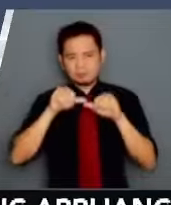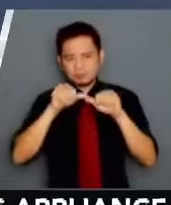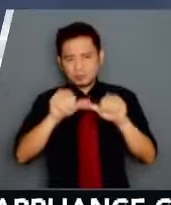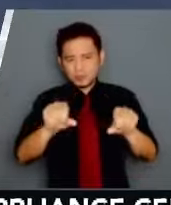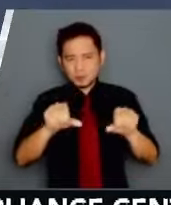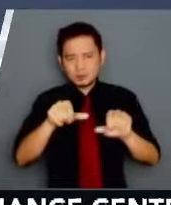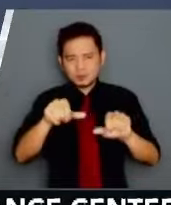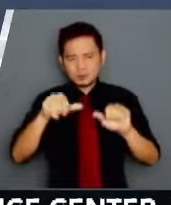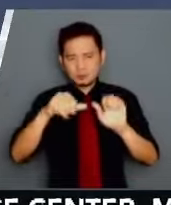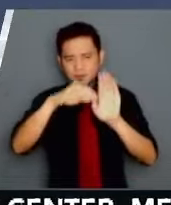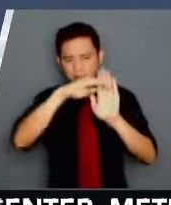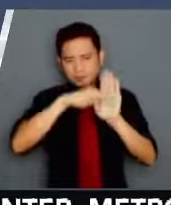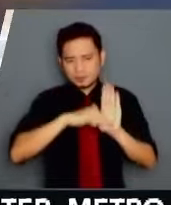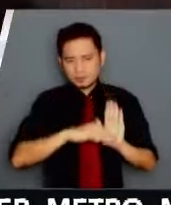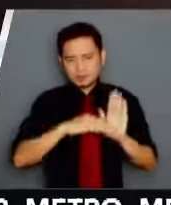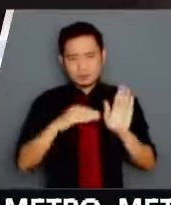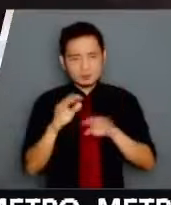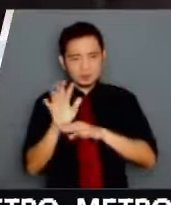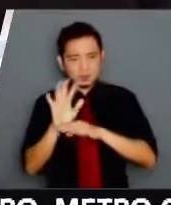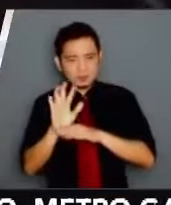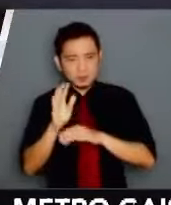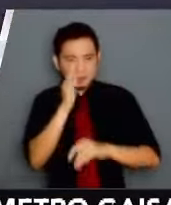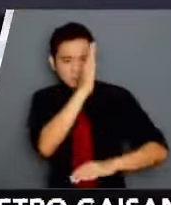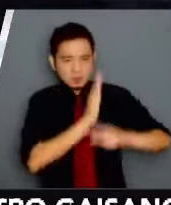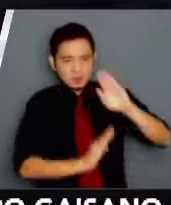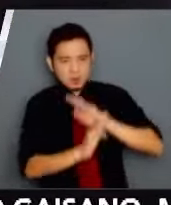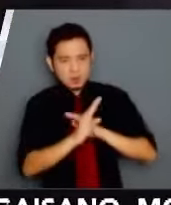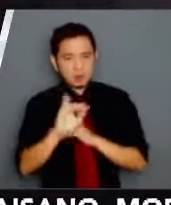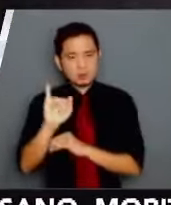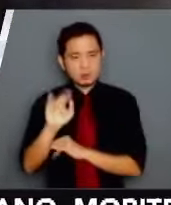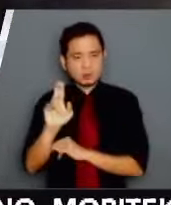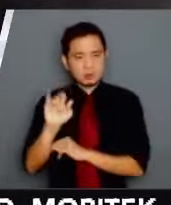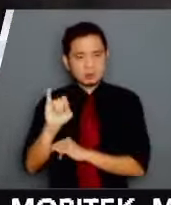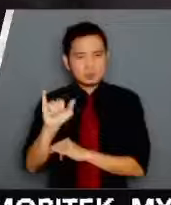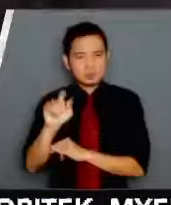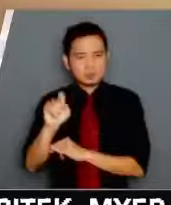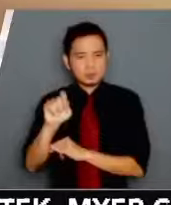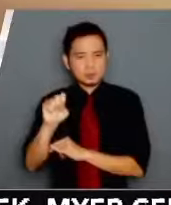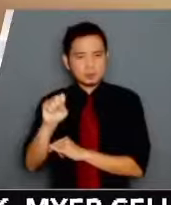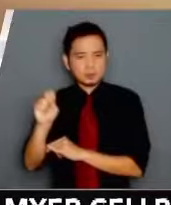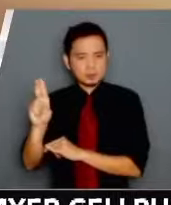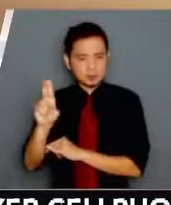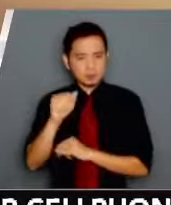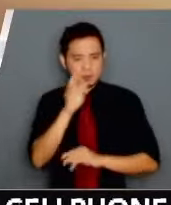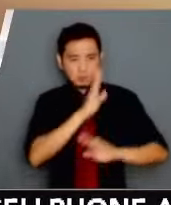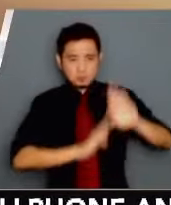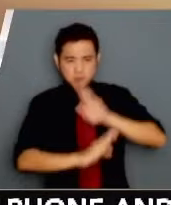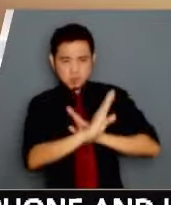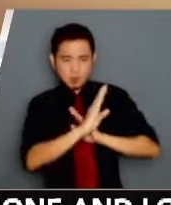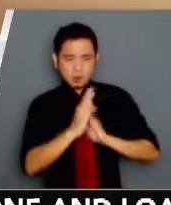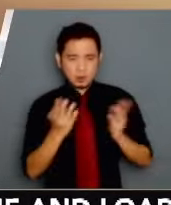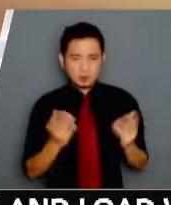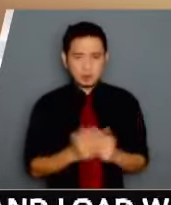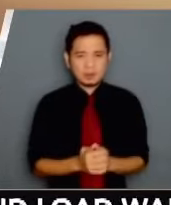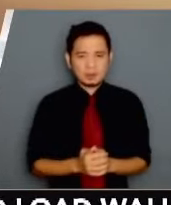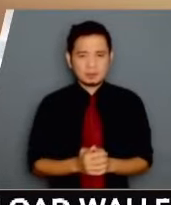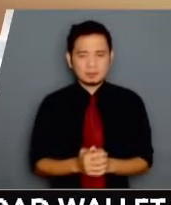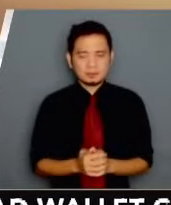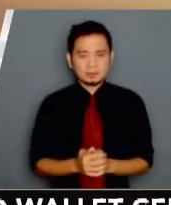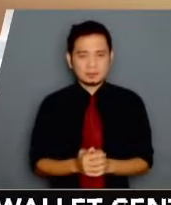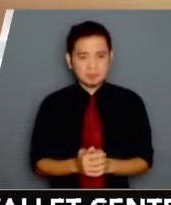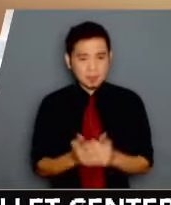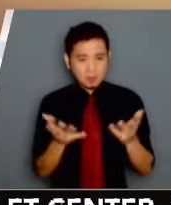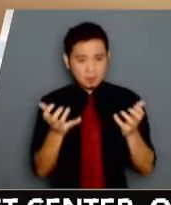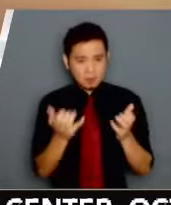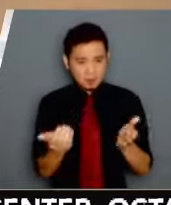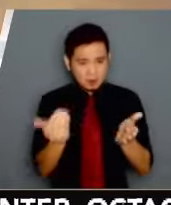adult jiu-jitsu category. Ayon kay Rocco, proud siya sa paglahok niya sa nasabing event at gusto niya yung gawing ulit. Kasama niya sa